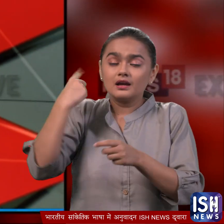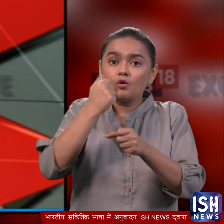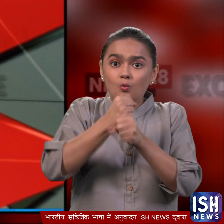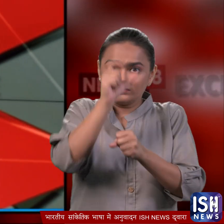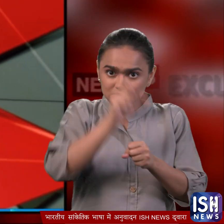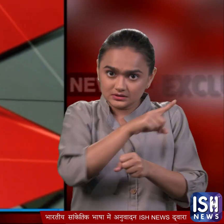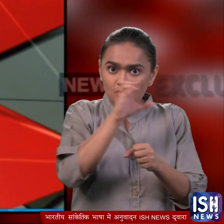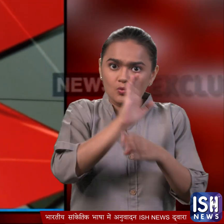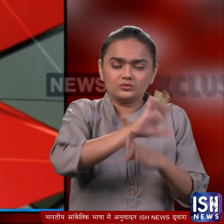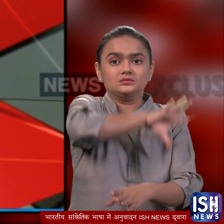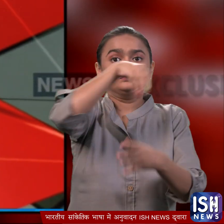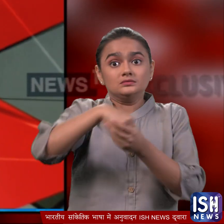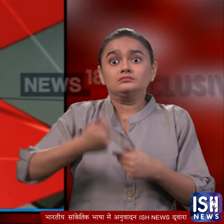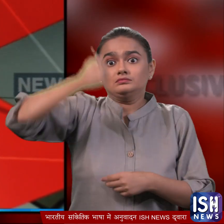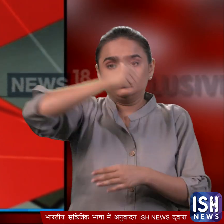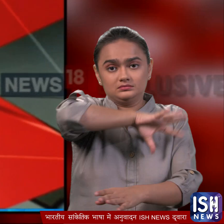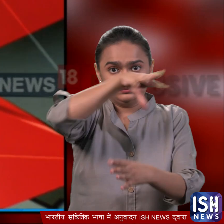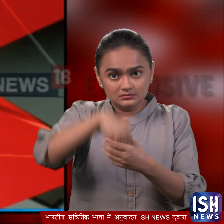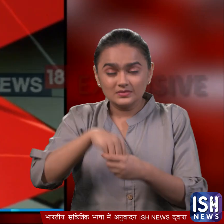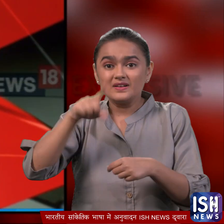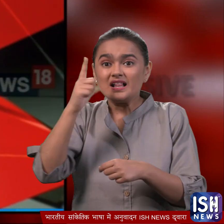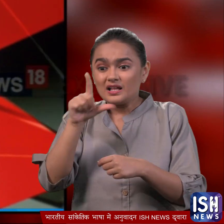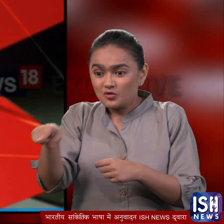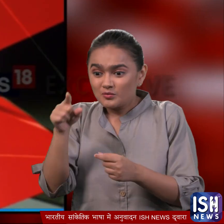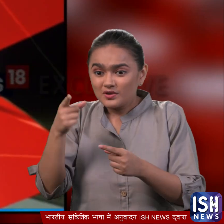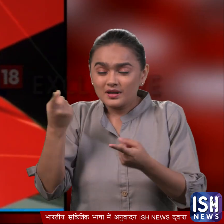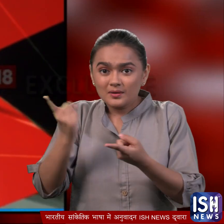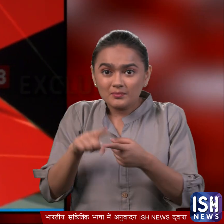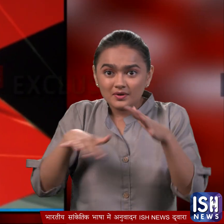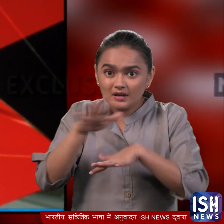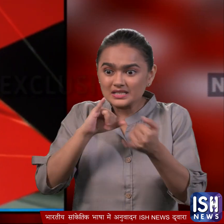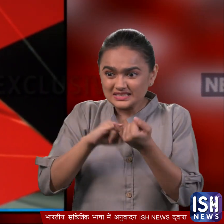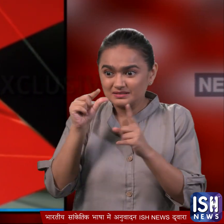को हटाकर पिछले साल गोविंद सिंह डोटासरा को कांग्रेस का अध्यक्ष बनाया गया और